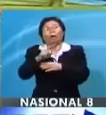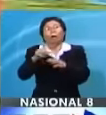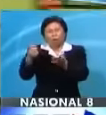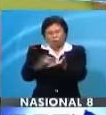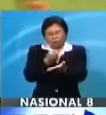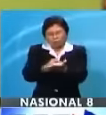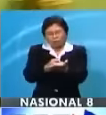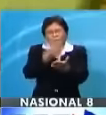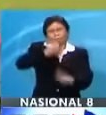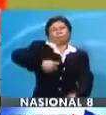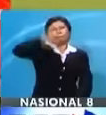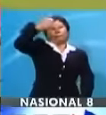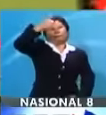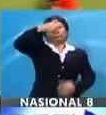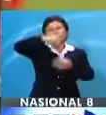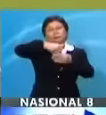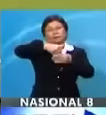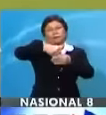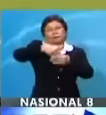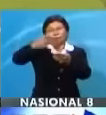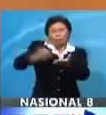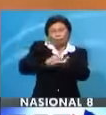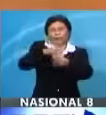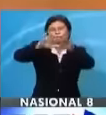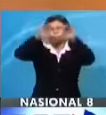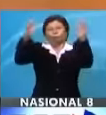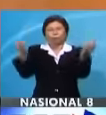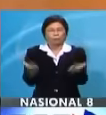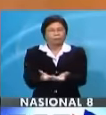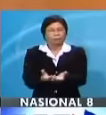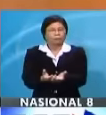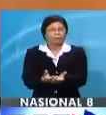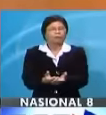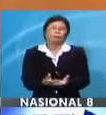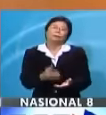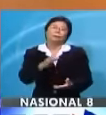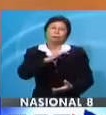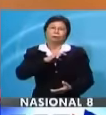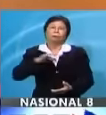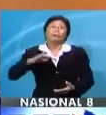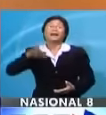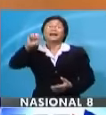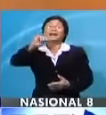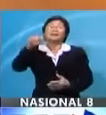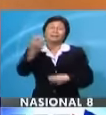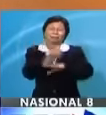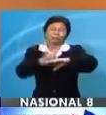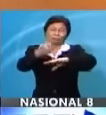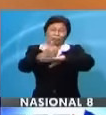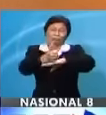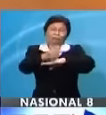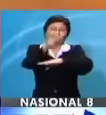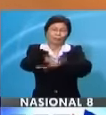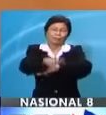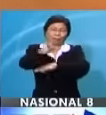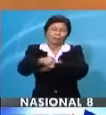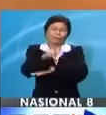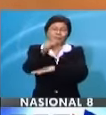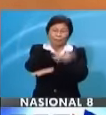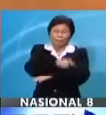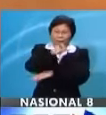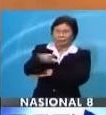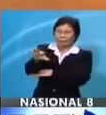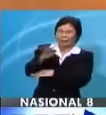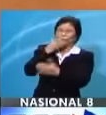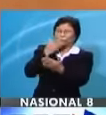di tempat tinggi dalam barisan hoki dunia. Any committee which is formed is the people who elect lah. So and this is